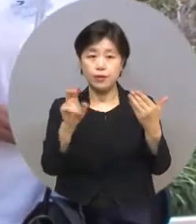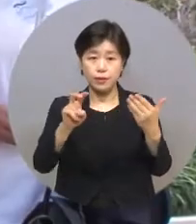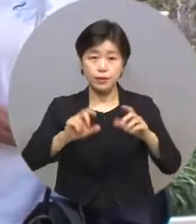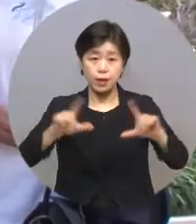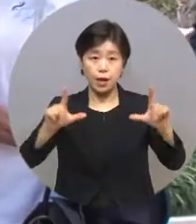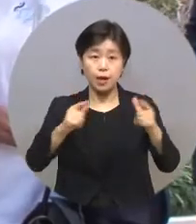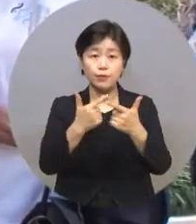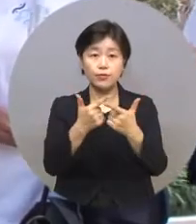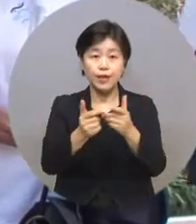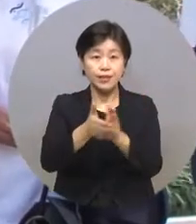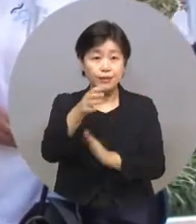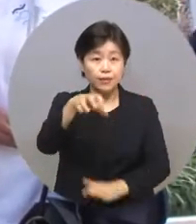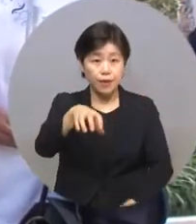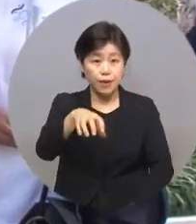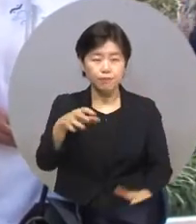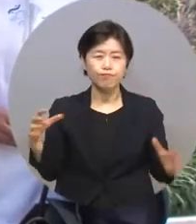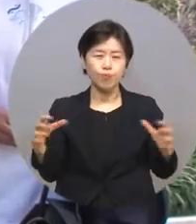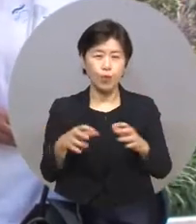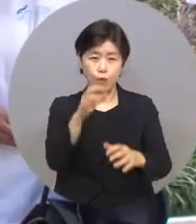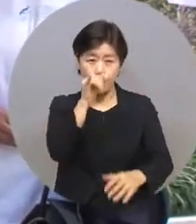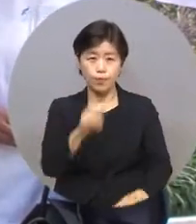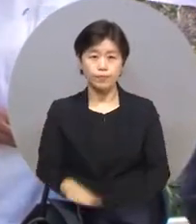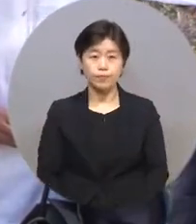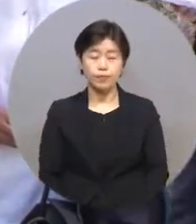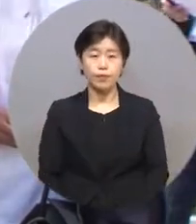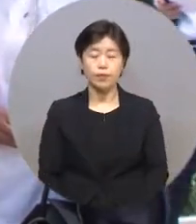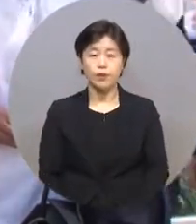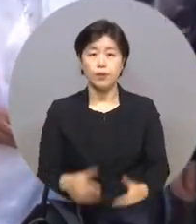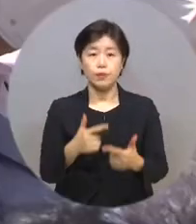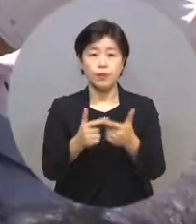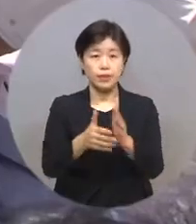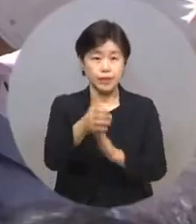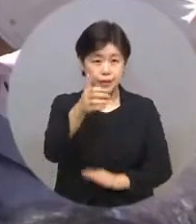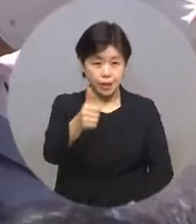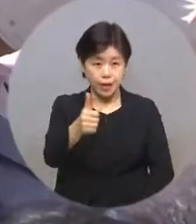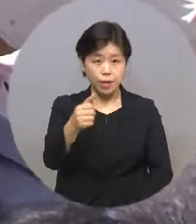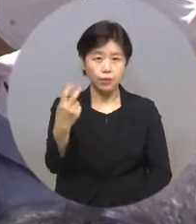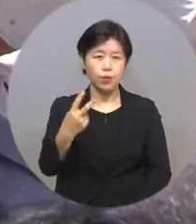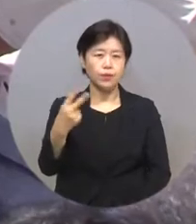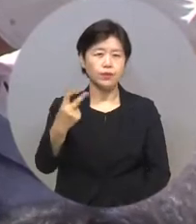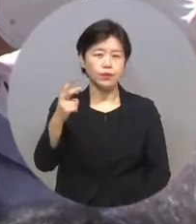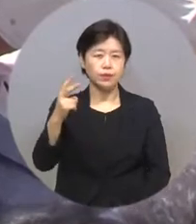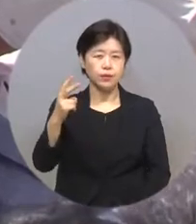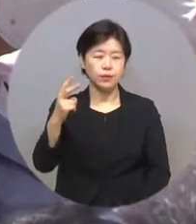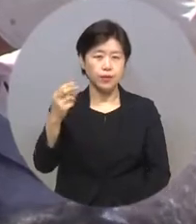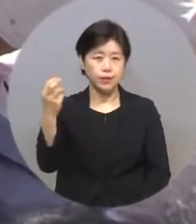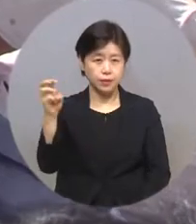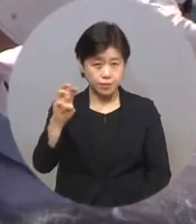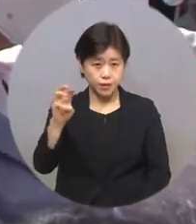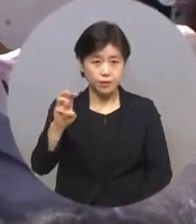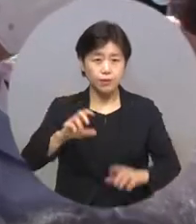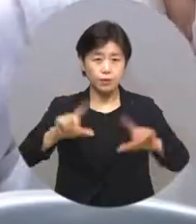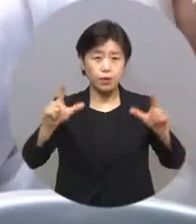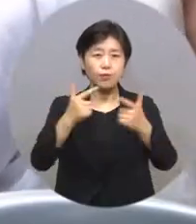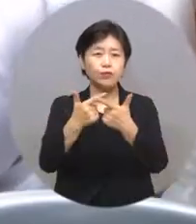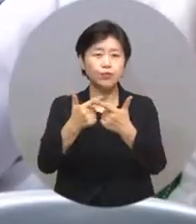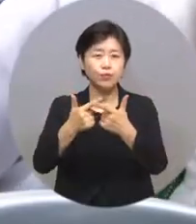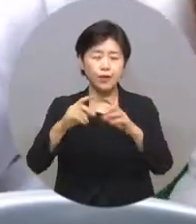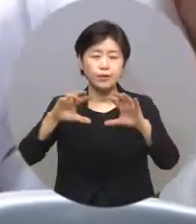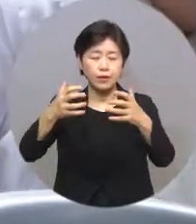이날 출범식에는 박형준 부산시장을 비롯한 2030 부산세계박람회 유치 관계자 및